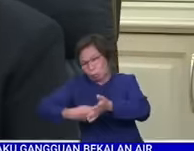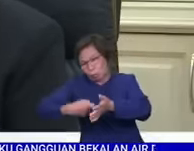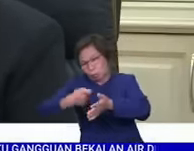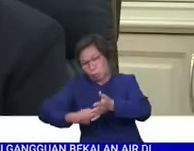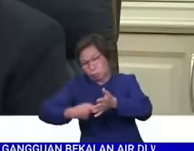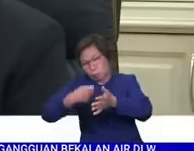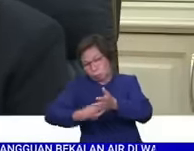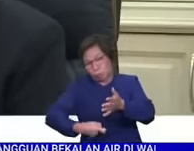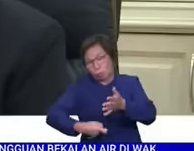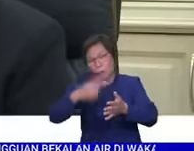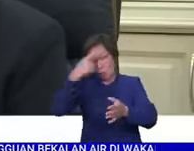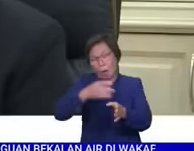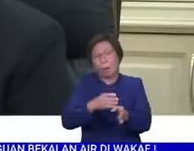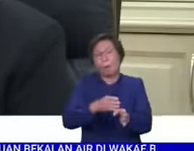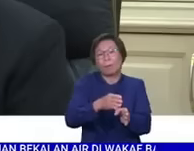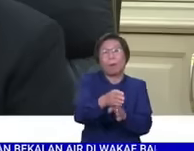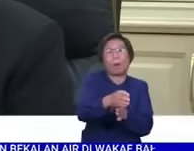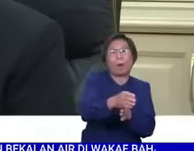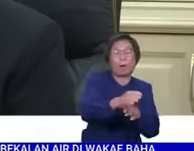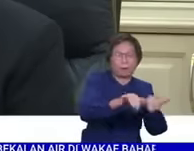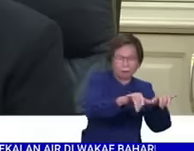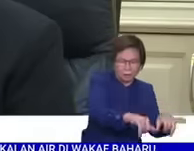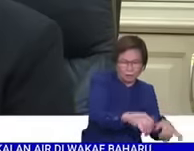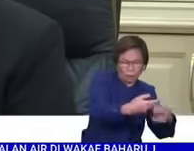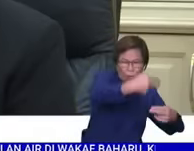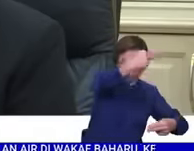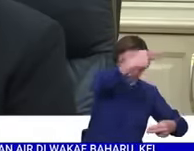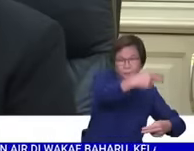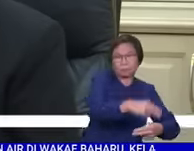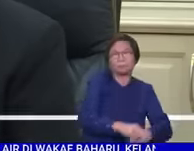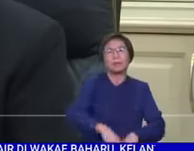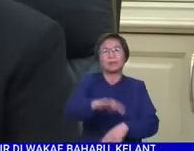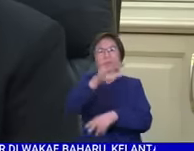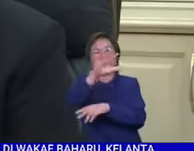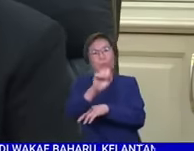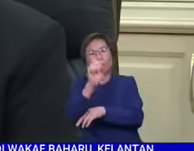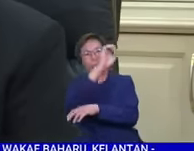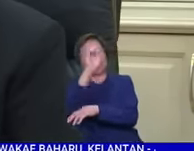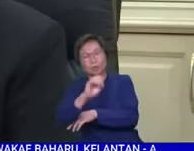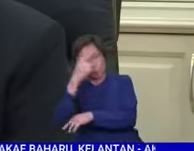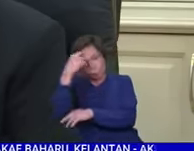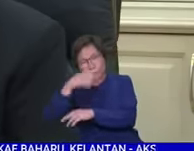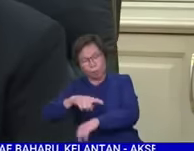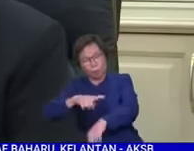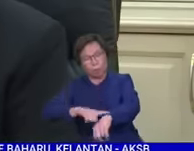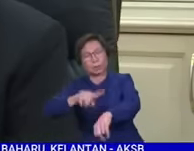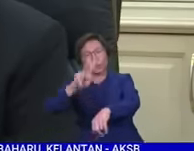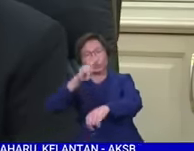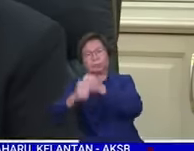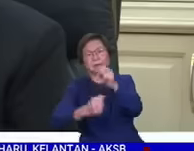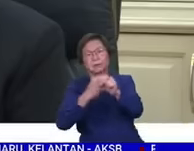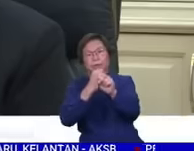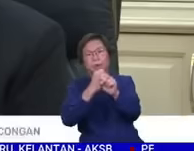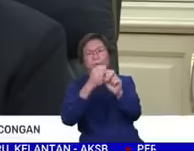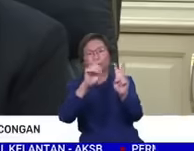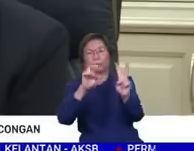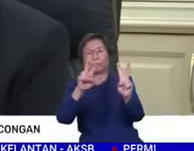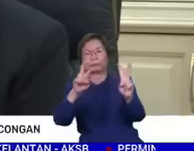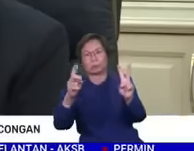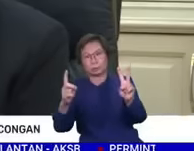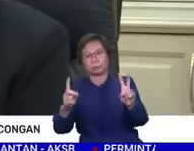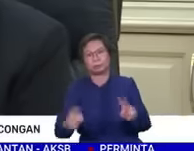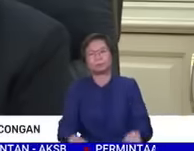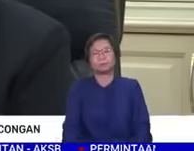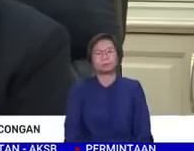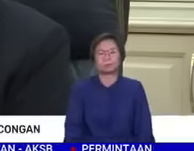taksiran bagi segmen penginapan dan hotel sebanyak 50 100 bagi penggal kedua tahun 2021